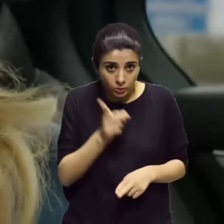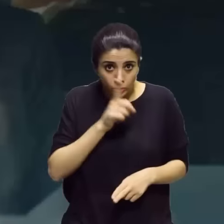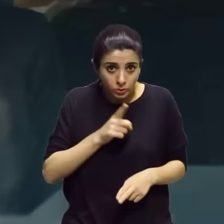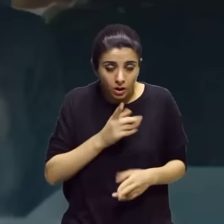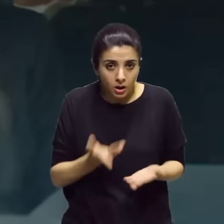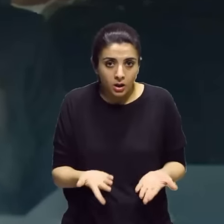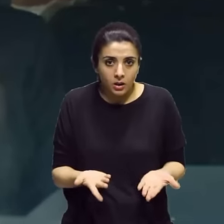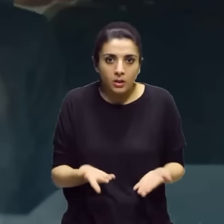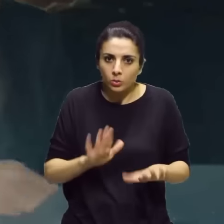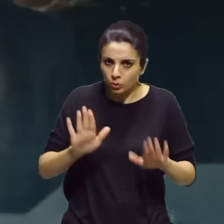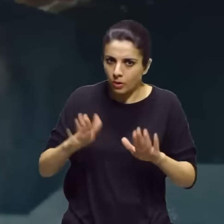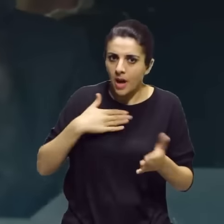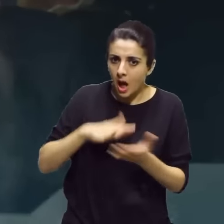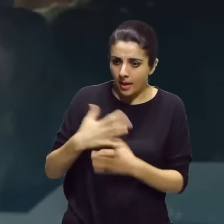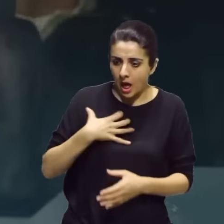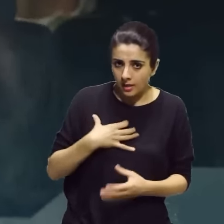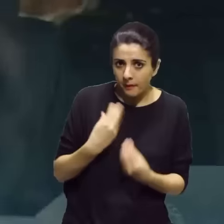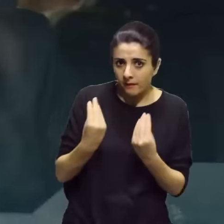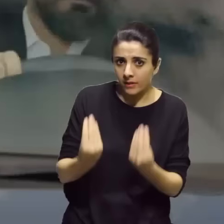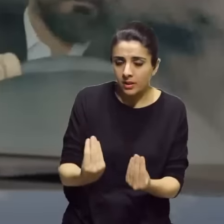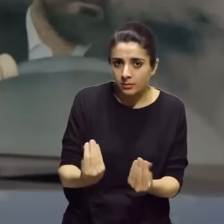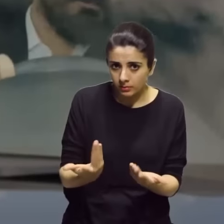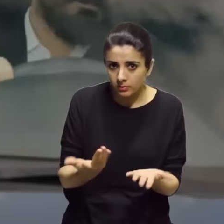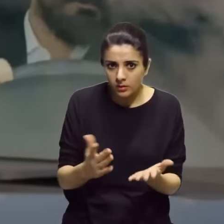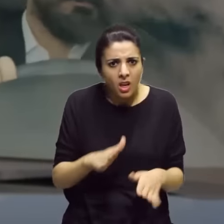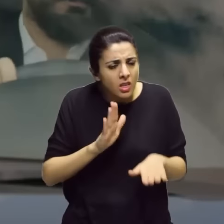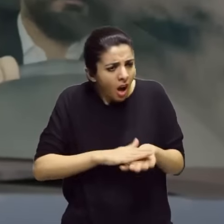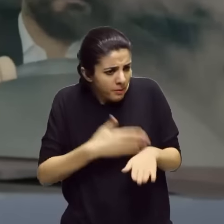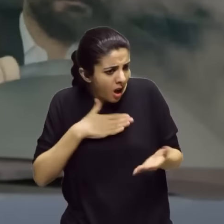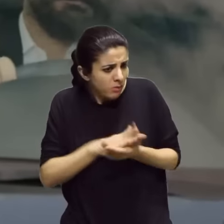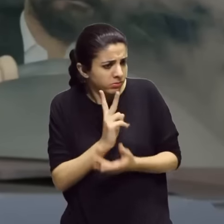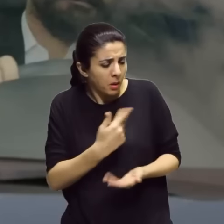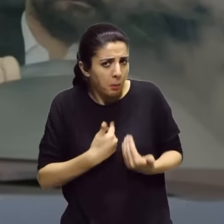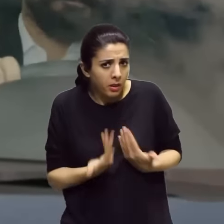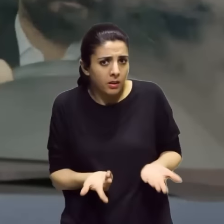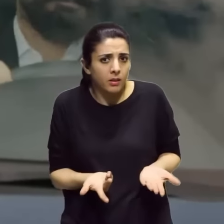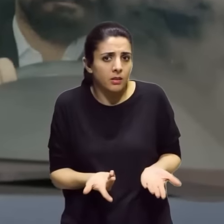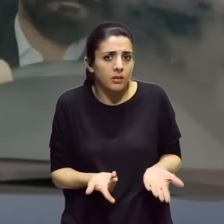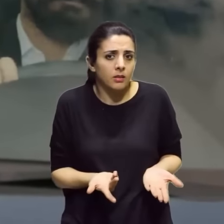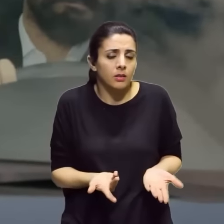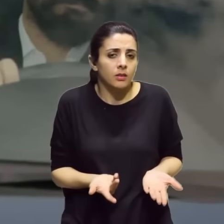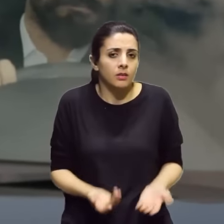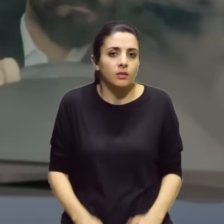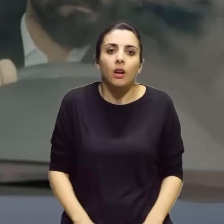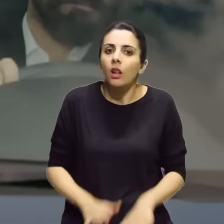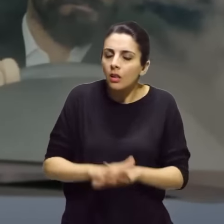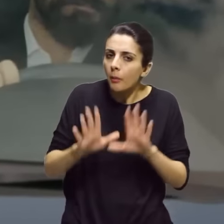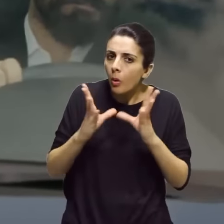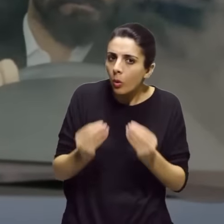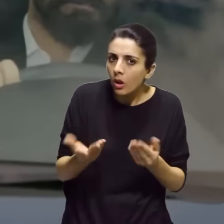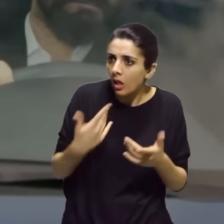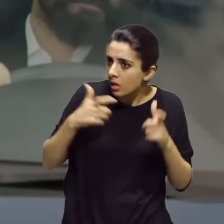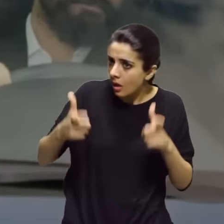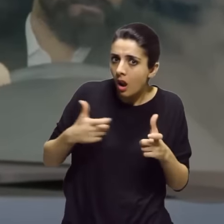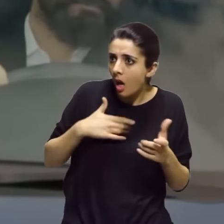için. Be dur, ben sana kendi ayakkabılarımı, pabuçlarımı ha? Ay ne yapayım ben senin pabuçlarını ya? Be iyi de şimdi